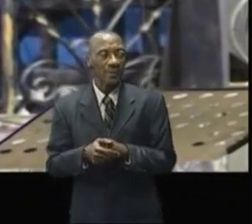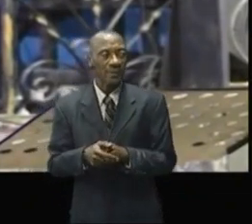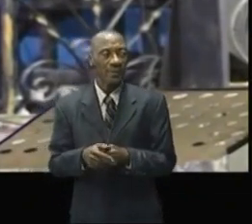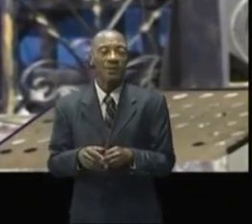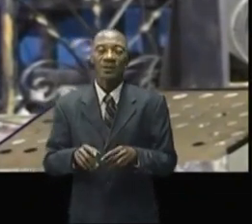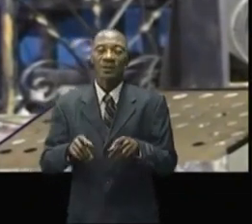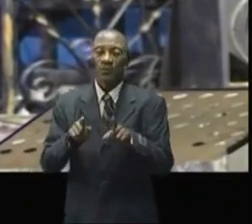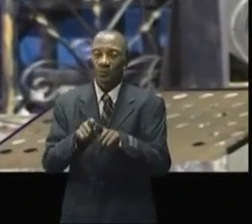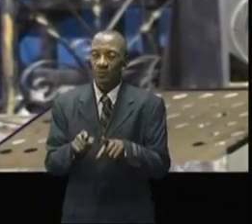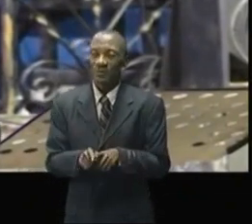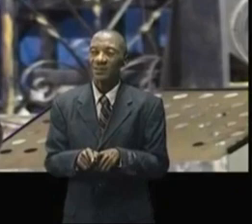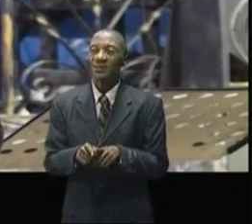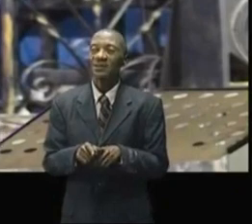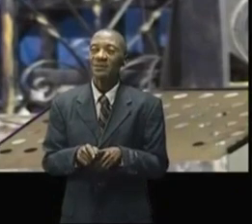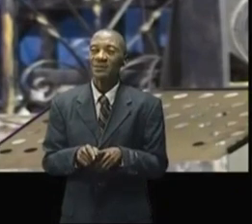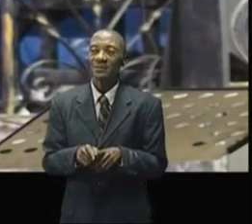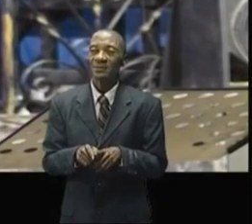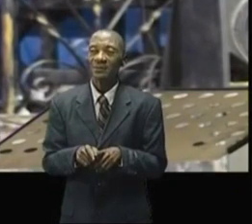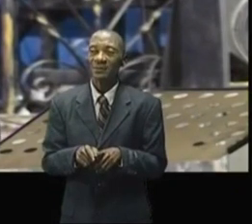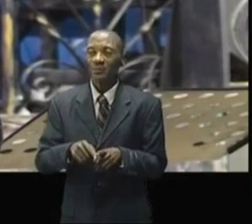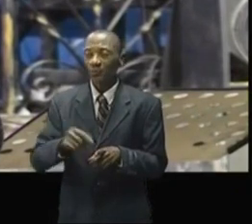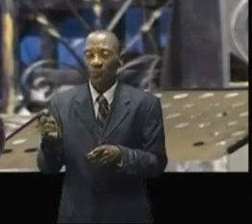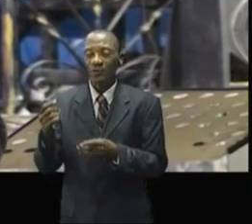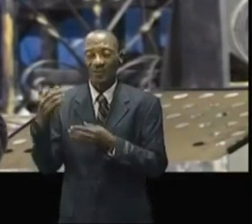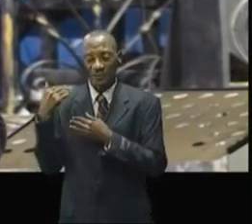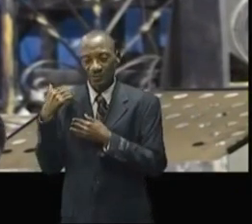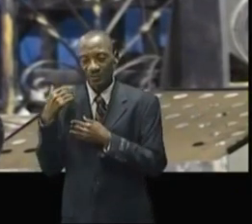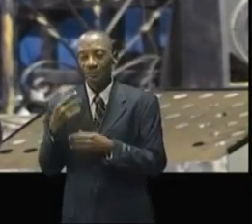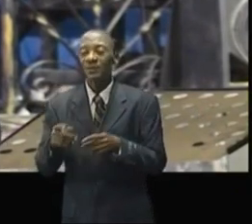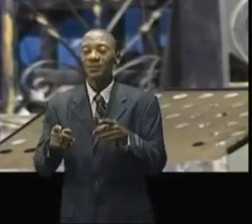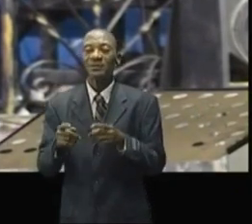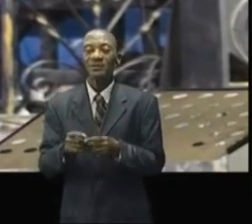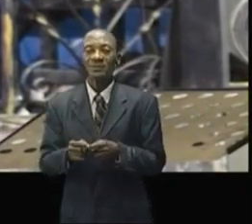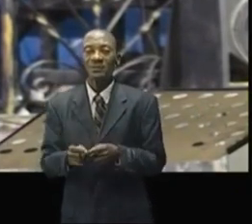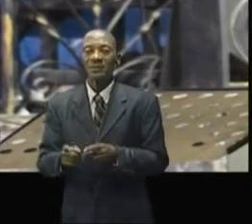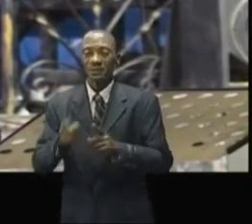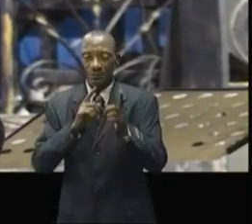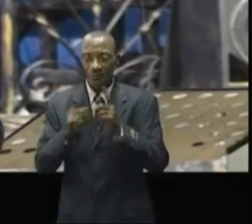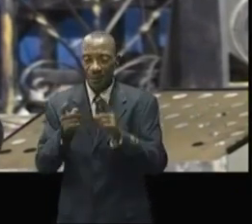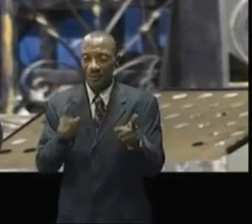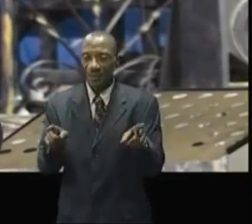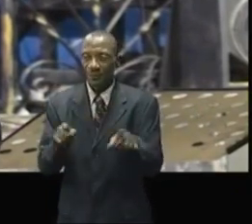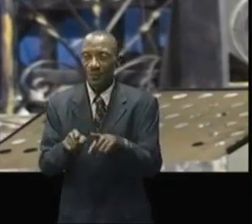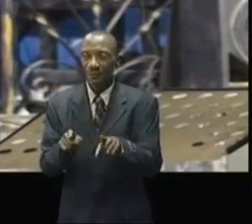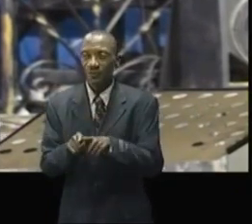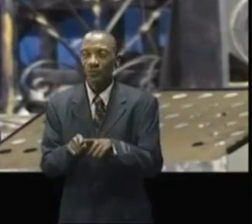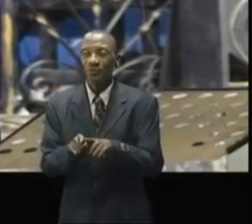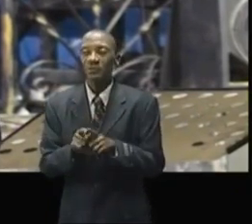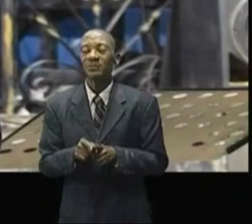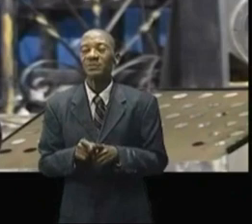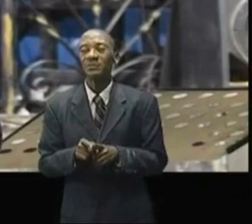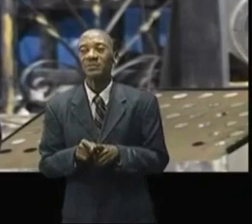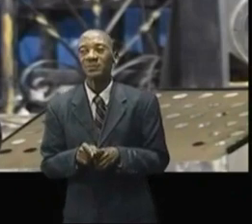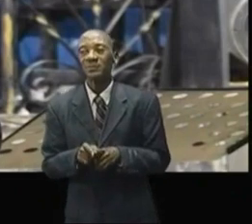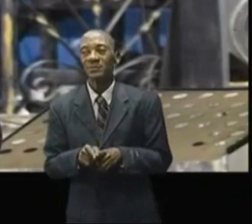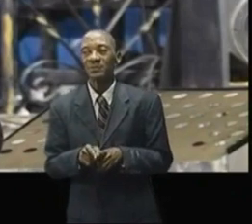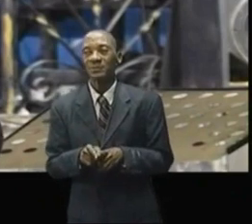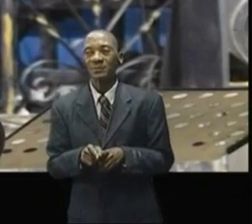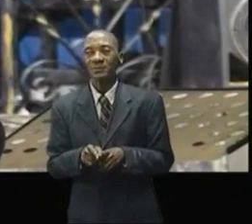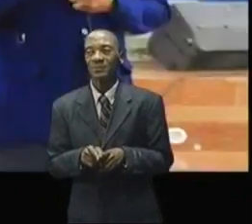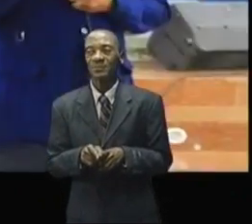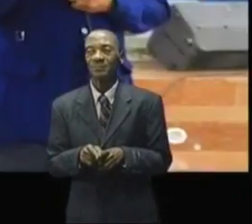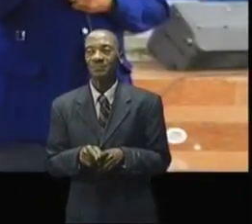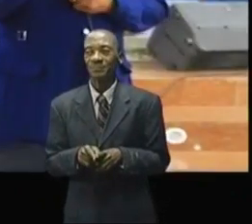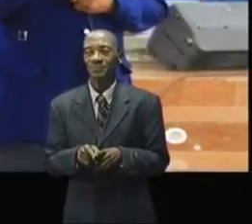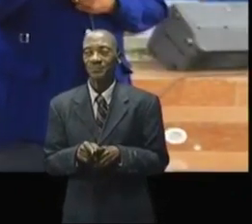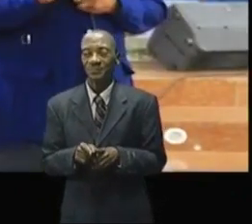rien n'est impossible à Dieu. Et comme c'est pour l'intérêt de la nation, moi j'ai la foi que l'Éternel est avec nous.